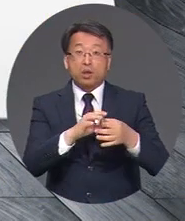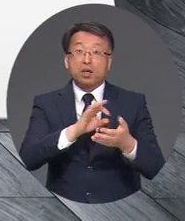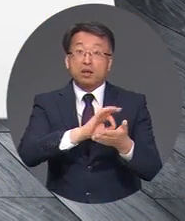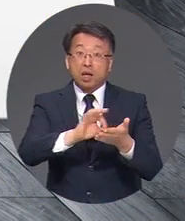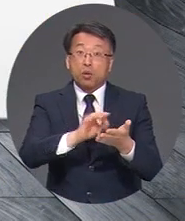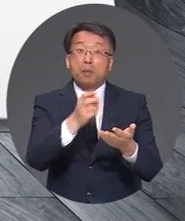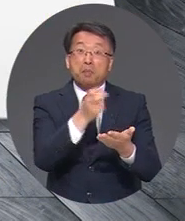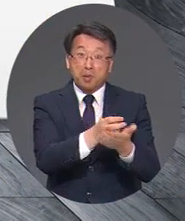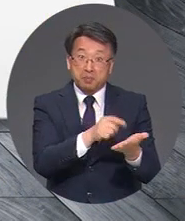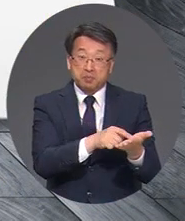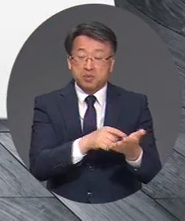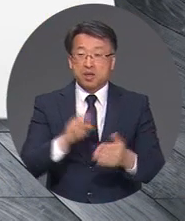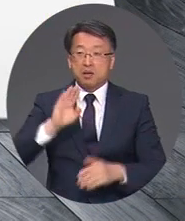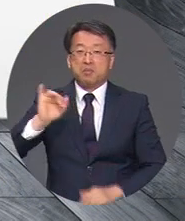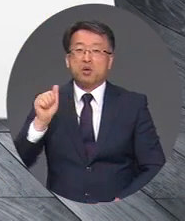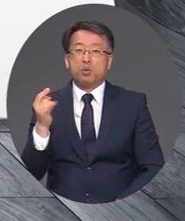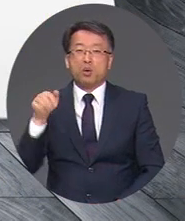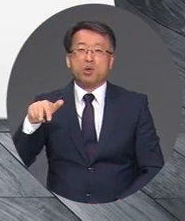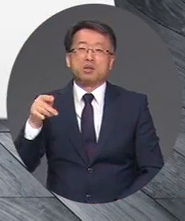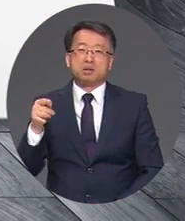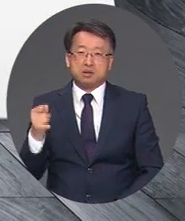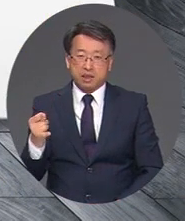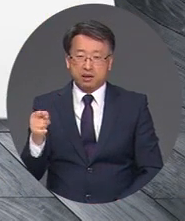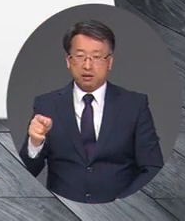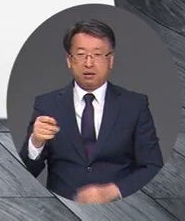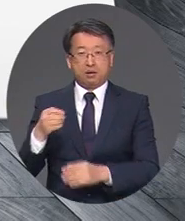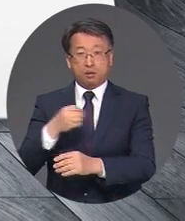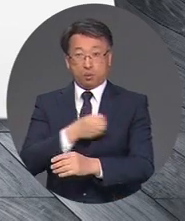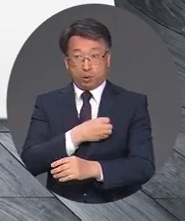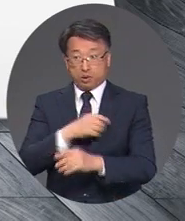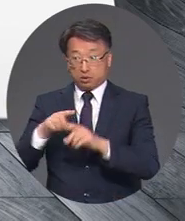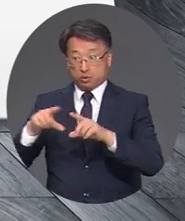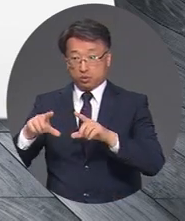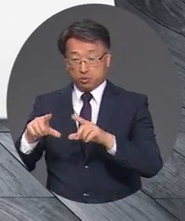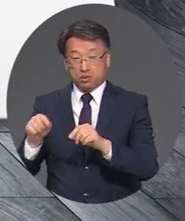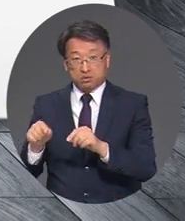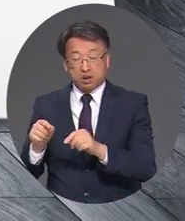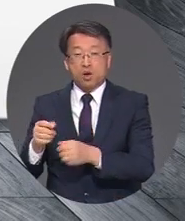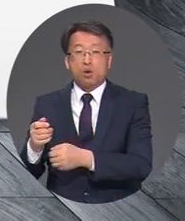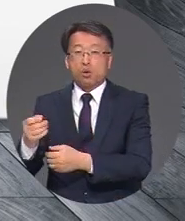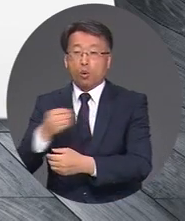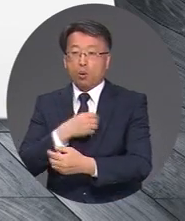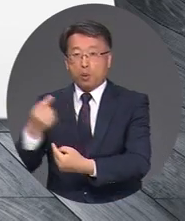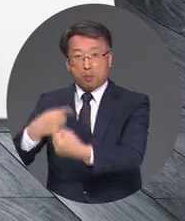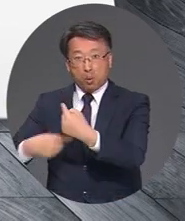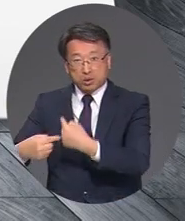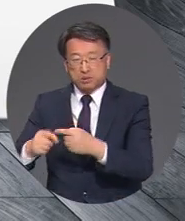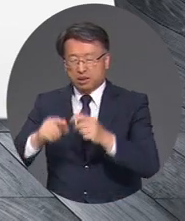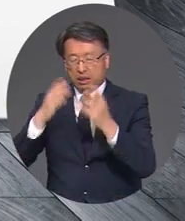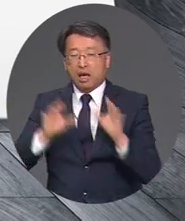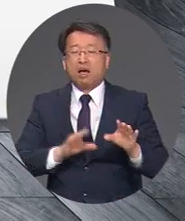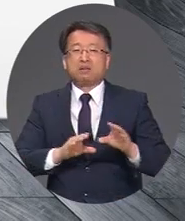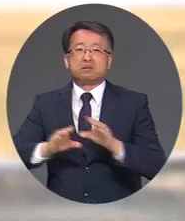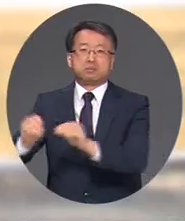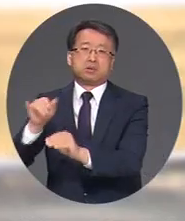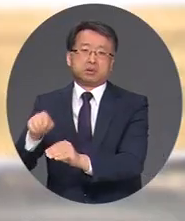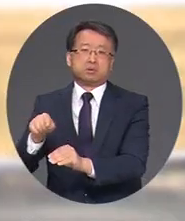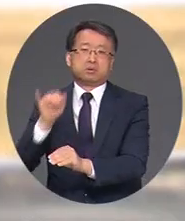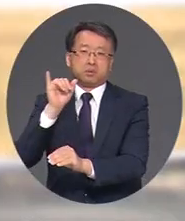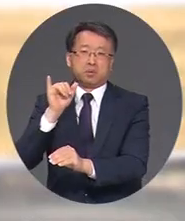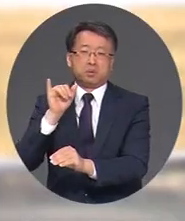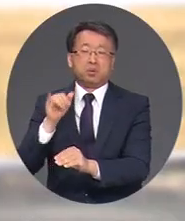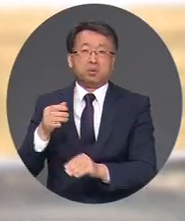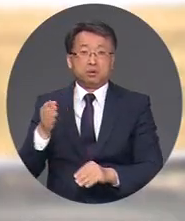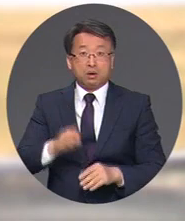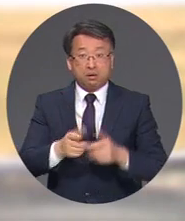법률은 비회원제 골프장의 회원 모집과 이용 우선권을 제공하는 행위를 모두 금지하고 있습니다.